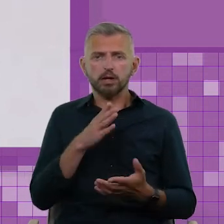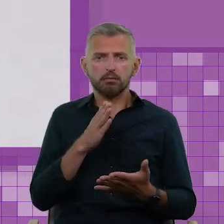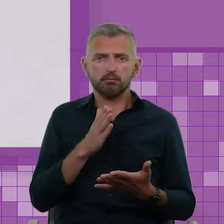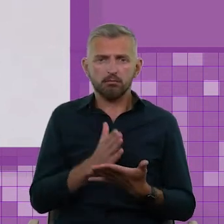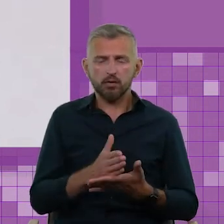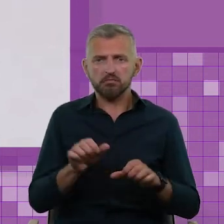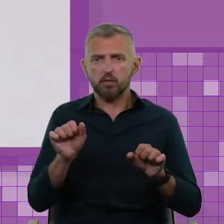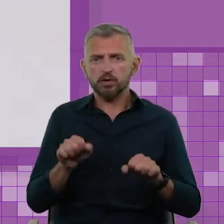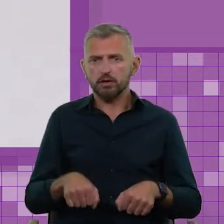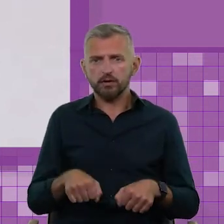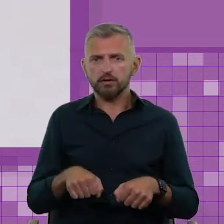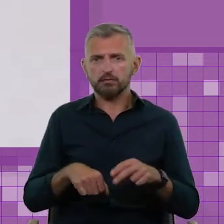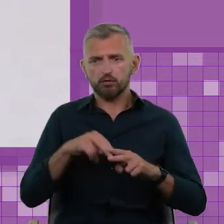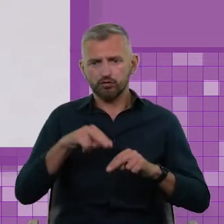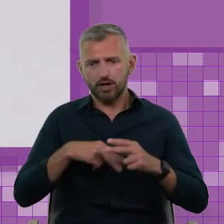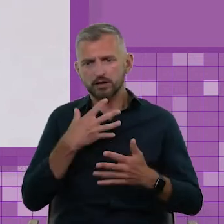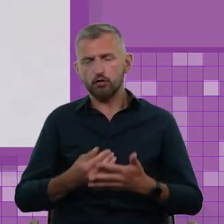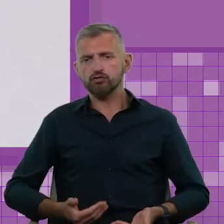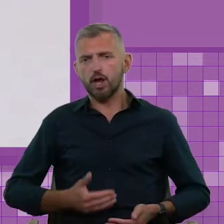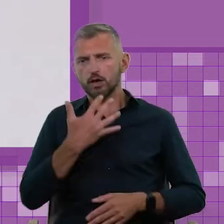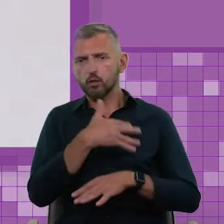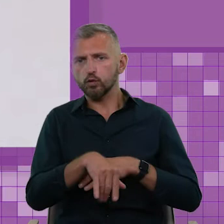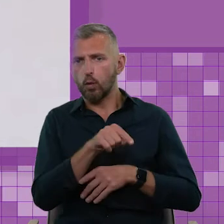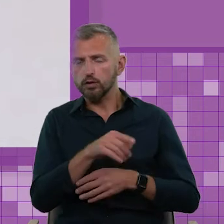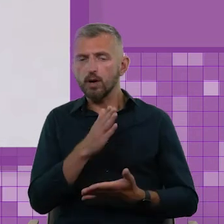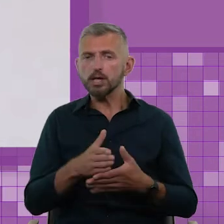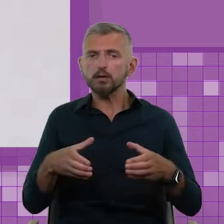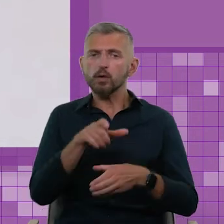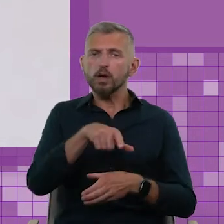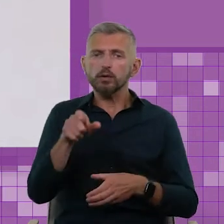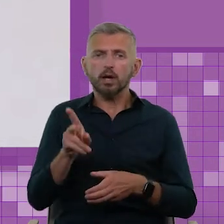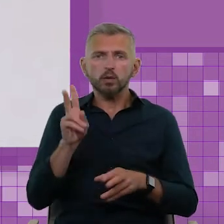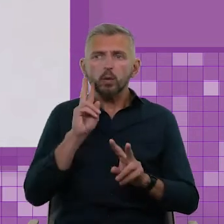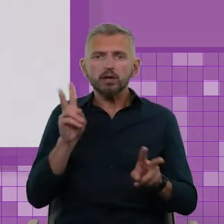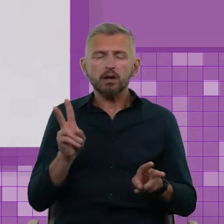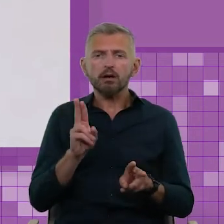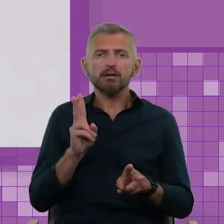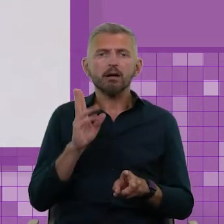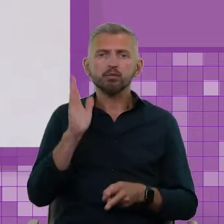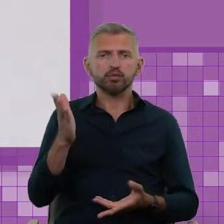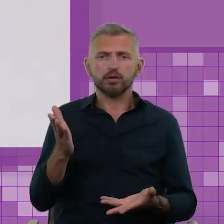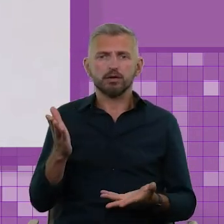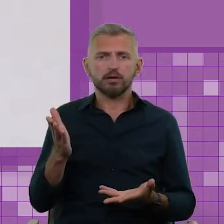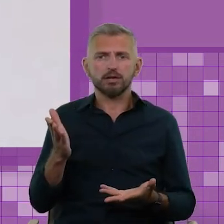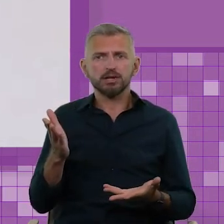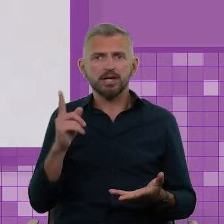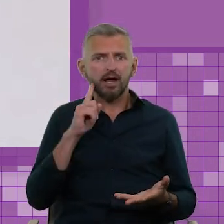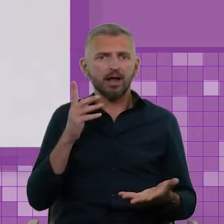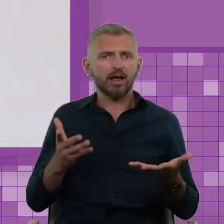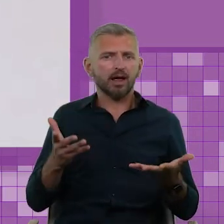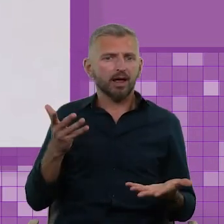можливість своє життя за кордоном. А є категорія людей, яка не знає, як воно насправді буде, і ми очікуємо,